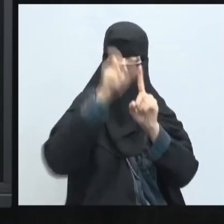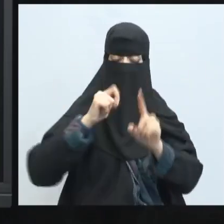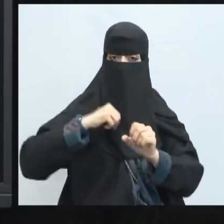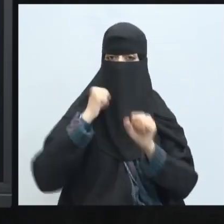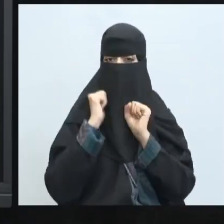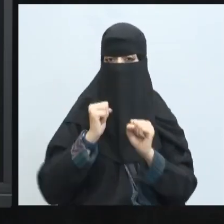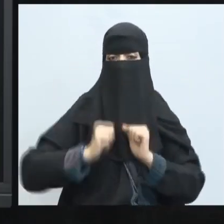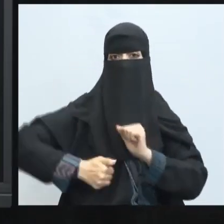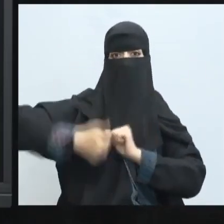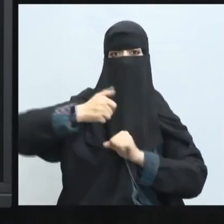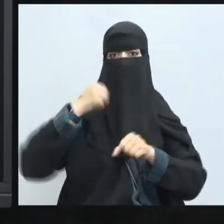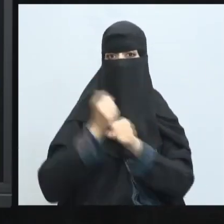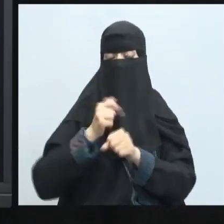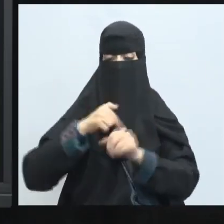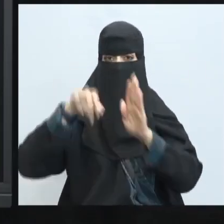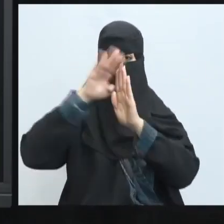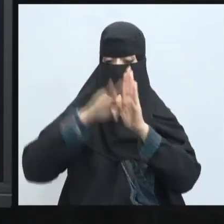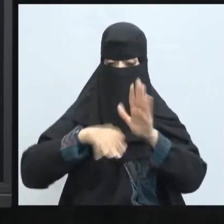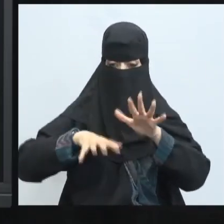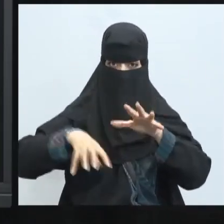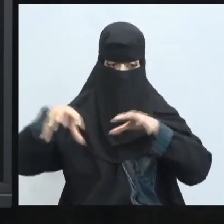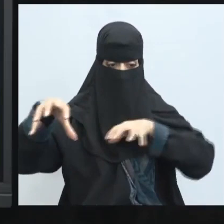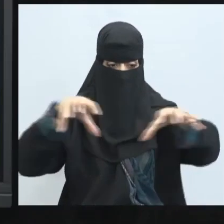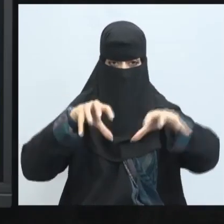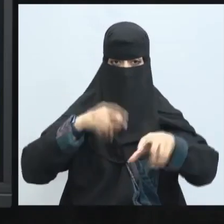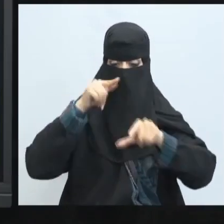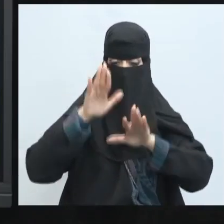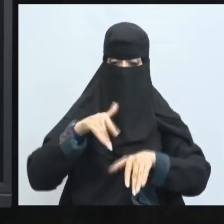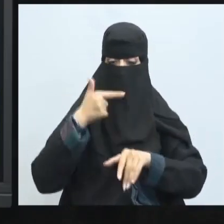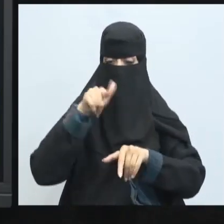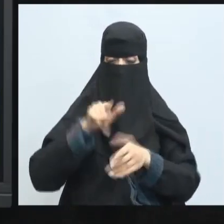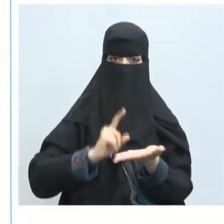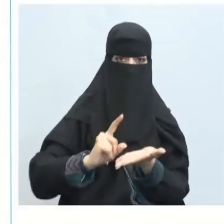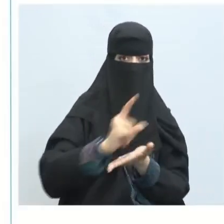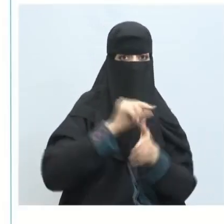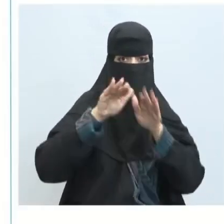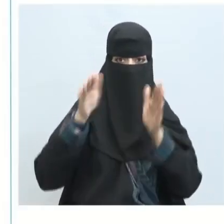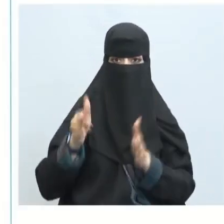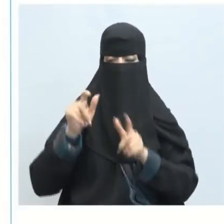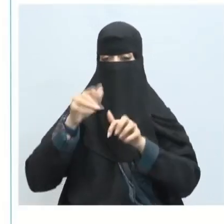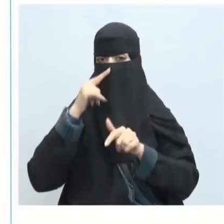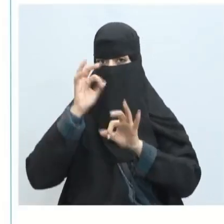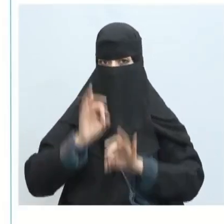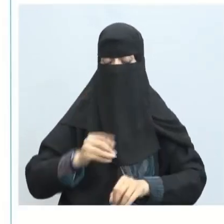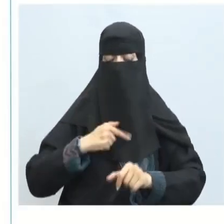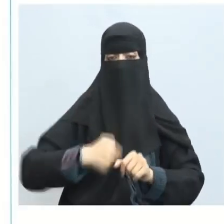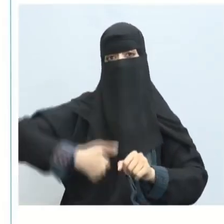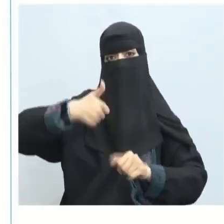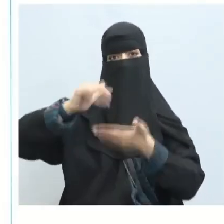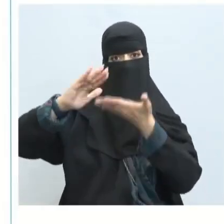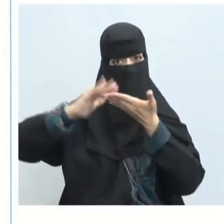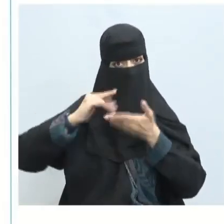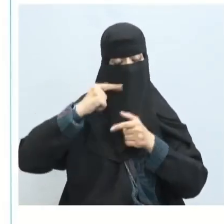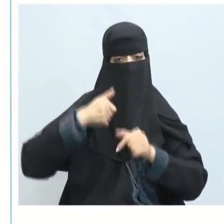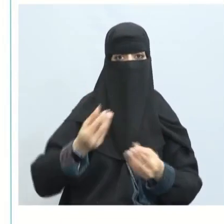انجاز بسبب مثلا عدم ترتيب المكاتب بالشكل الصحيح ذكرنا البي المكاتب او بيئه المكاتب النموذجيه تساعد على زياده